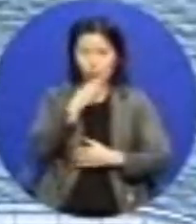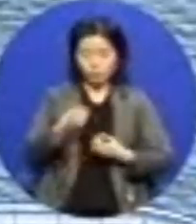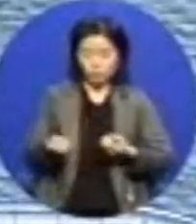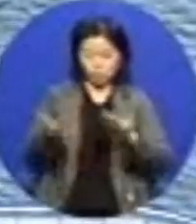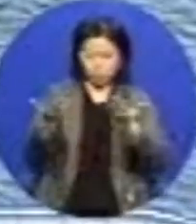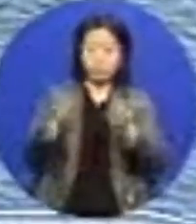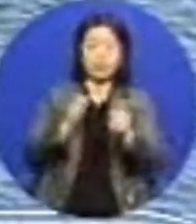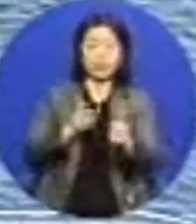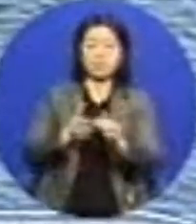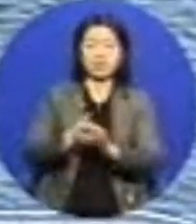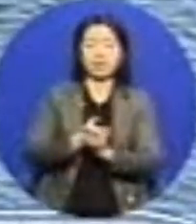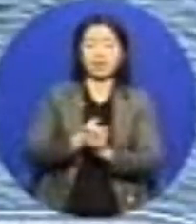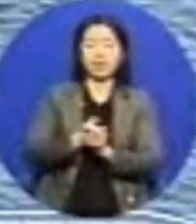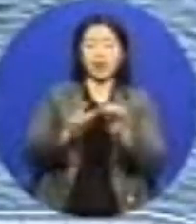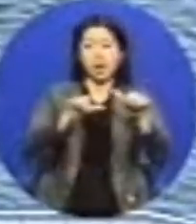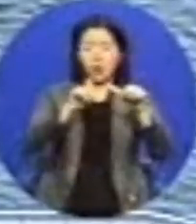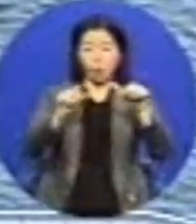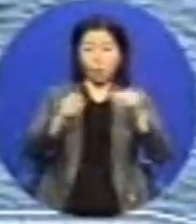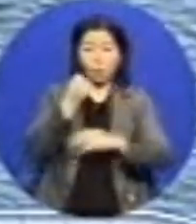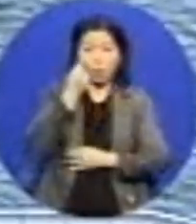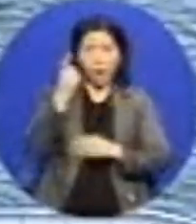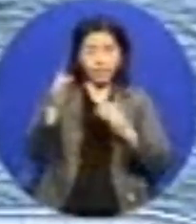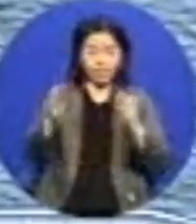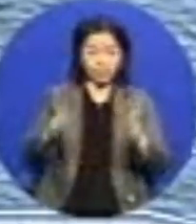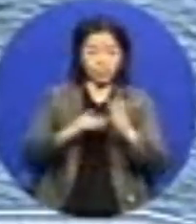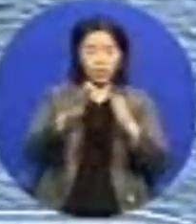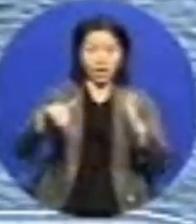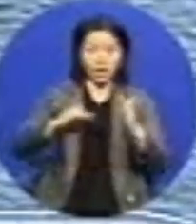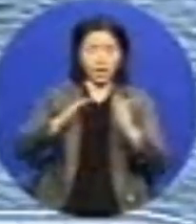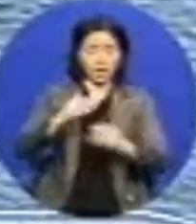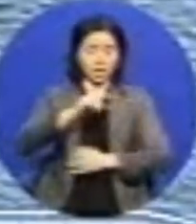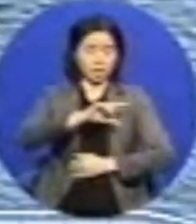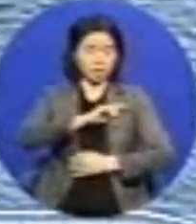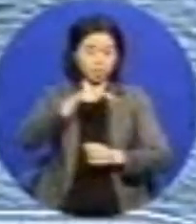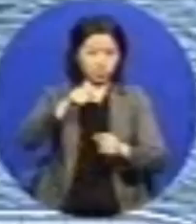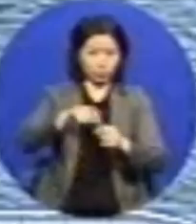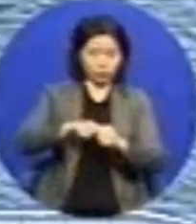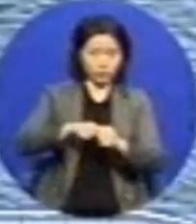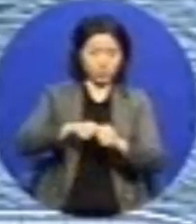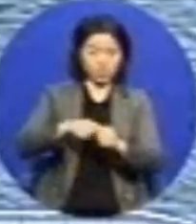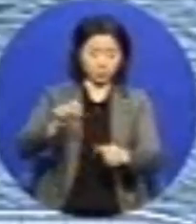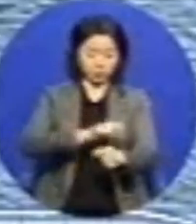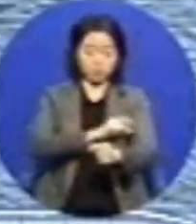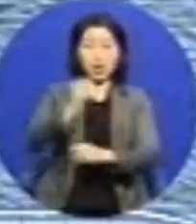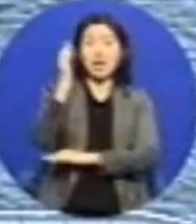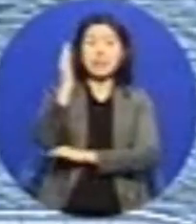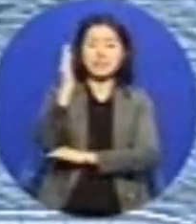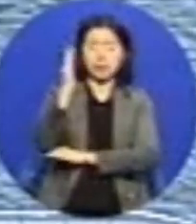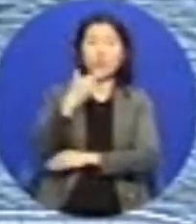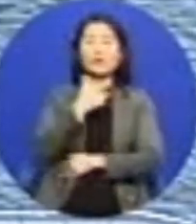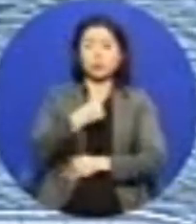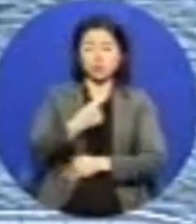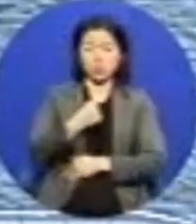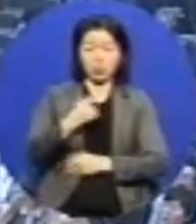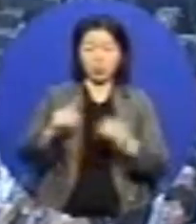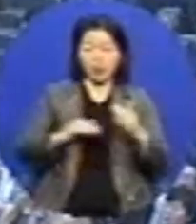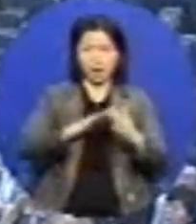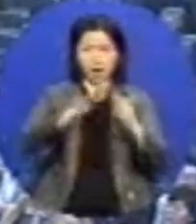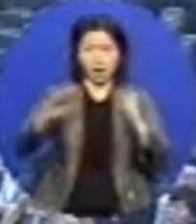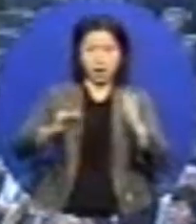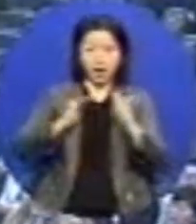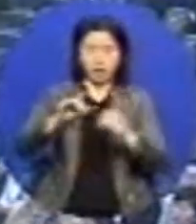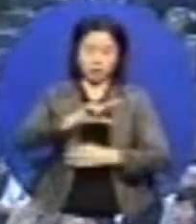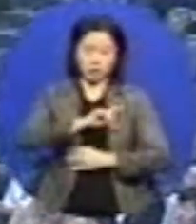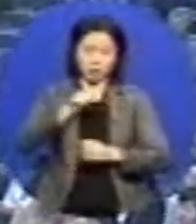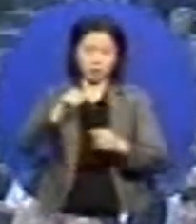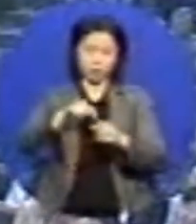5월 한달 동안 가정 을 주제로 특별히 설교를 하려고 합니다 가정 을 주제로 설계 하는지 참